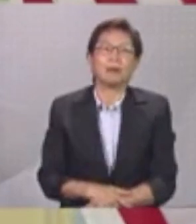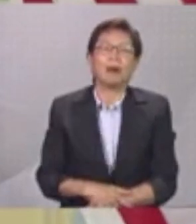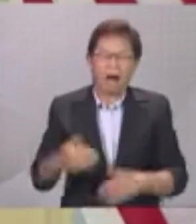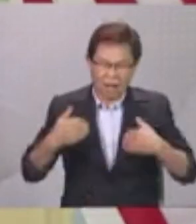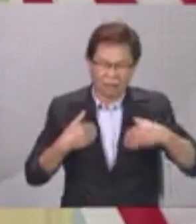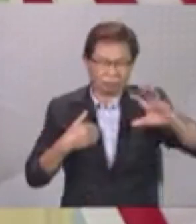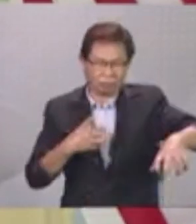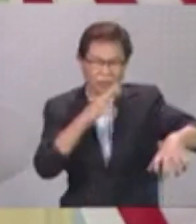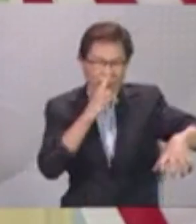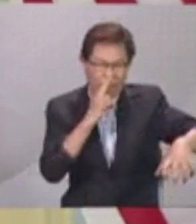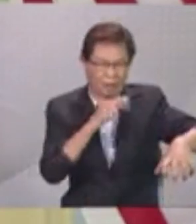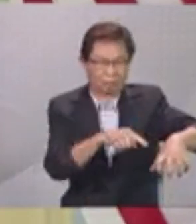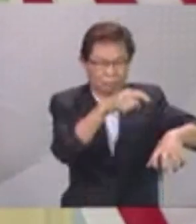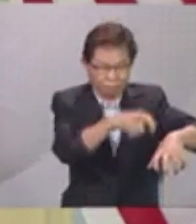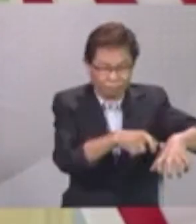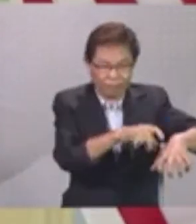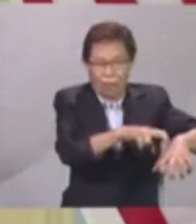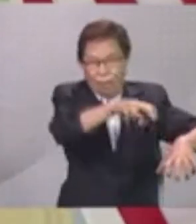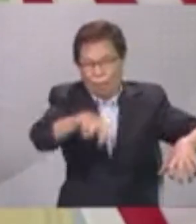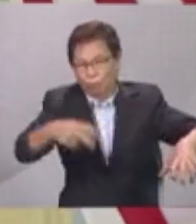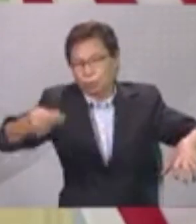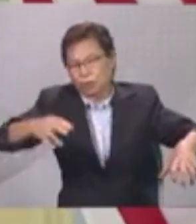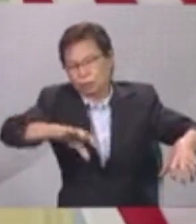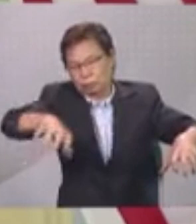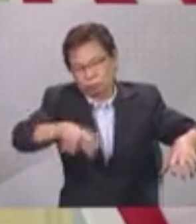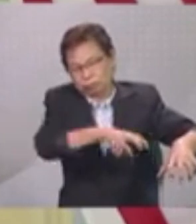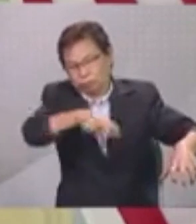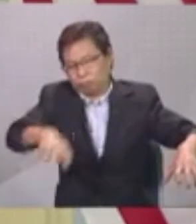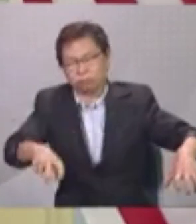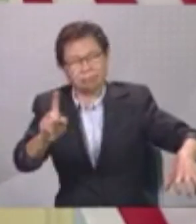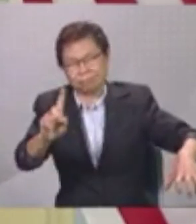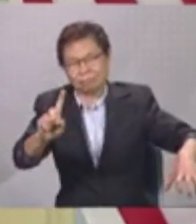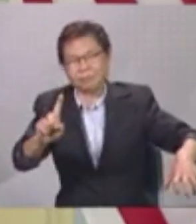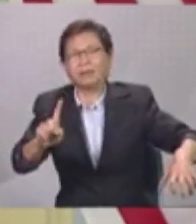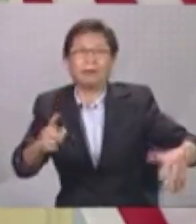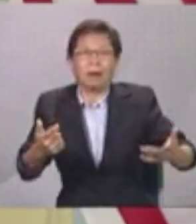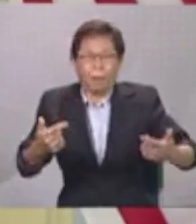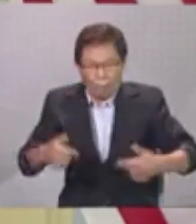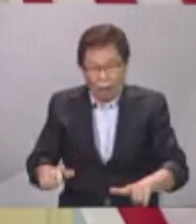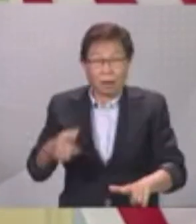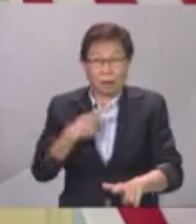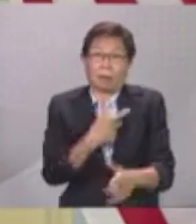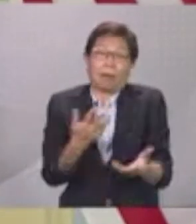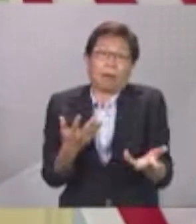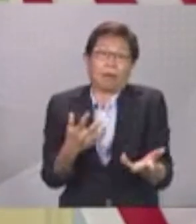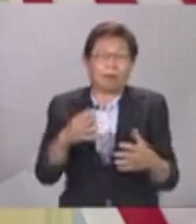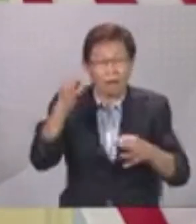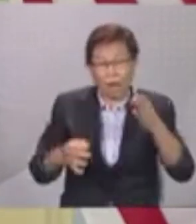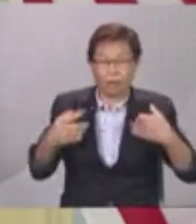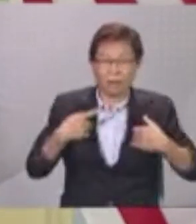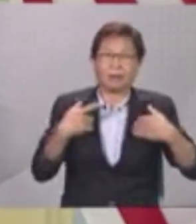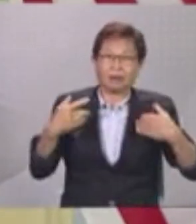merah memasuki zon hijau sebagai contoh. Dan sejauh mana kebenaran kita kalau kita nak ada kelonggaran